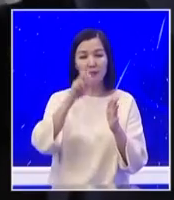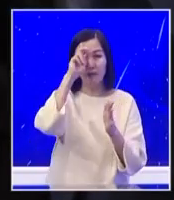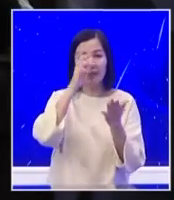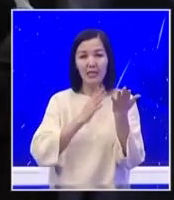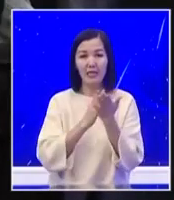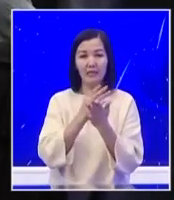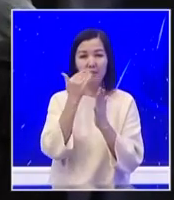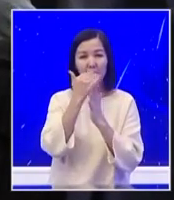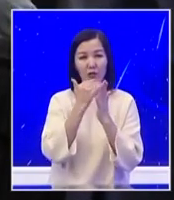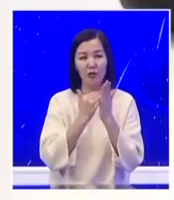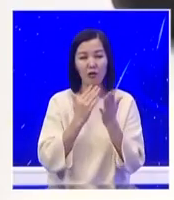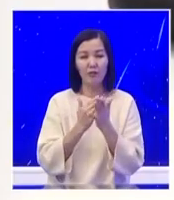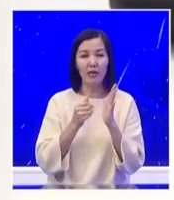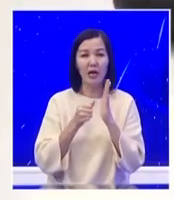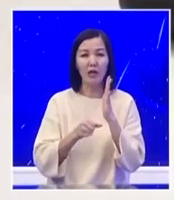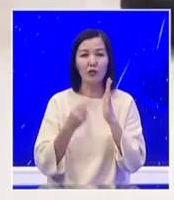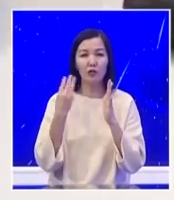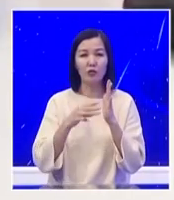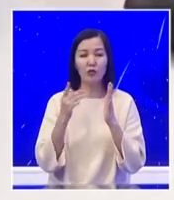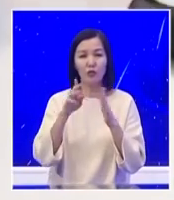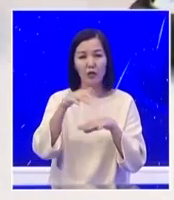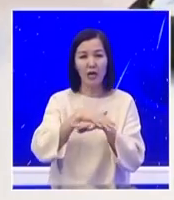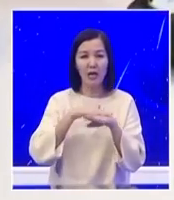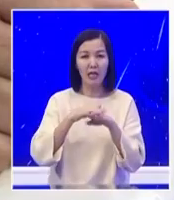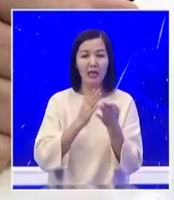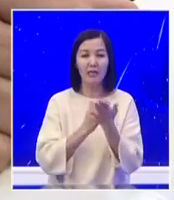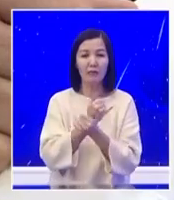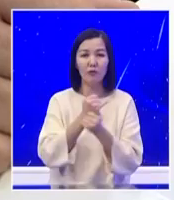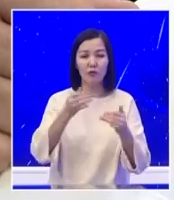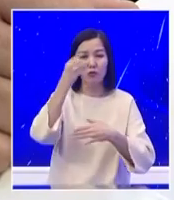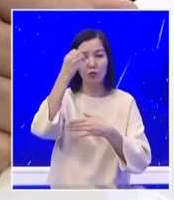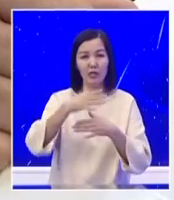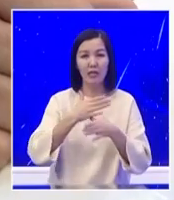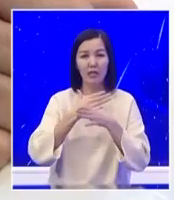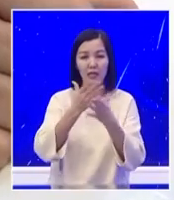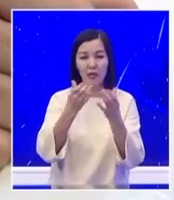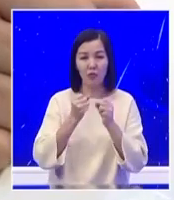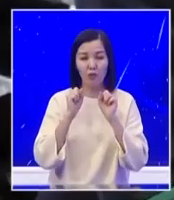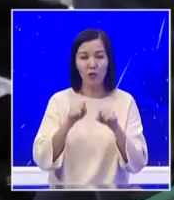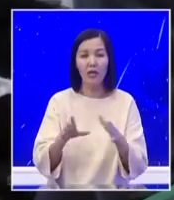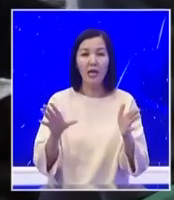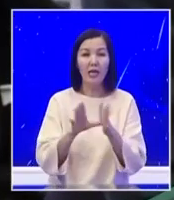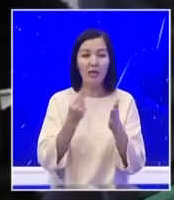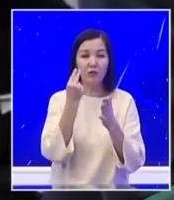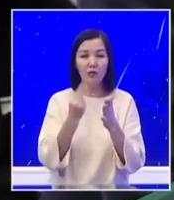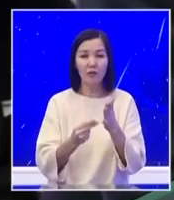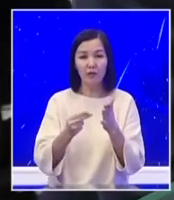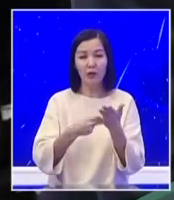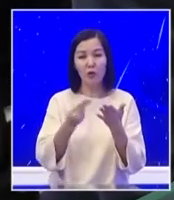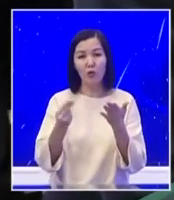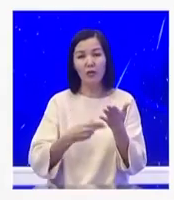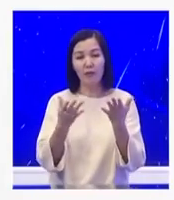түрі бар. Оның 634-ті халыққа қызмет көрсету орталығы арқылы жүзеге асырылады. Ал электронды цифрлық қолтаңба